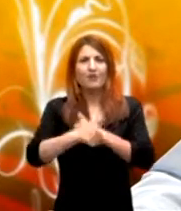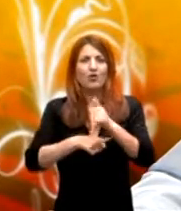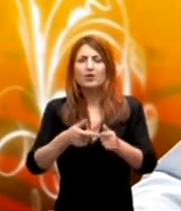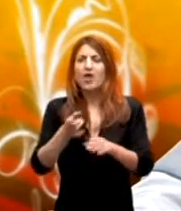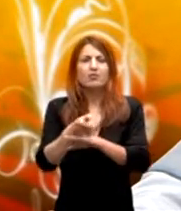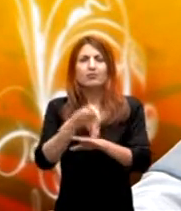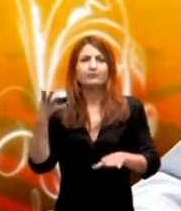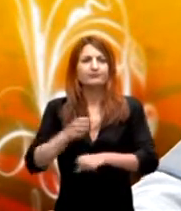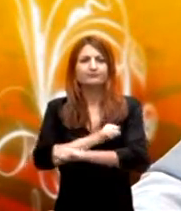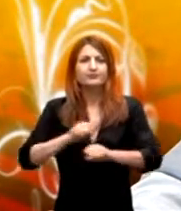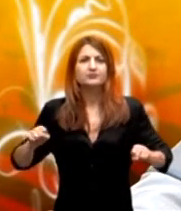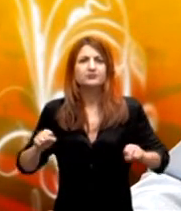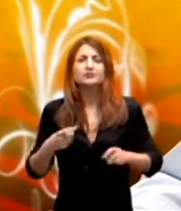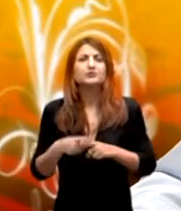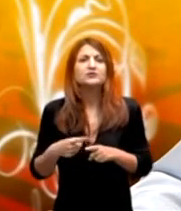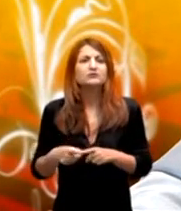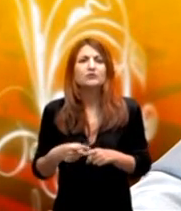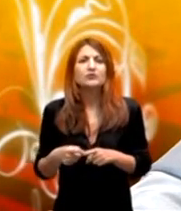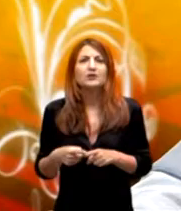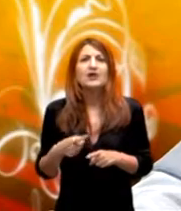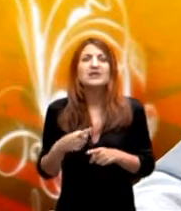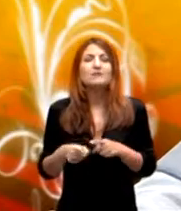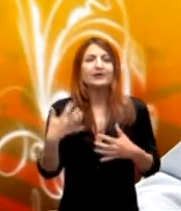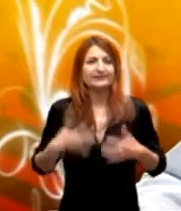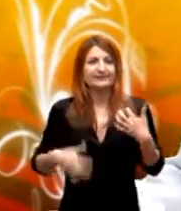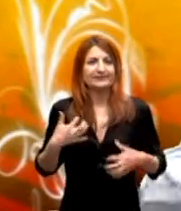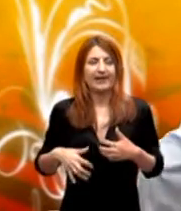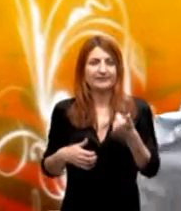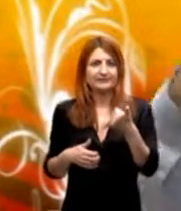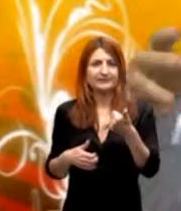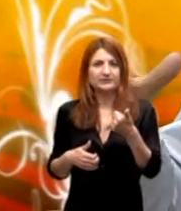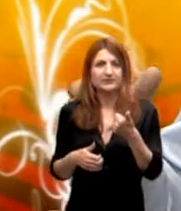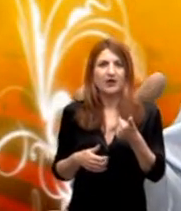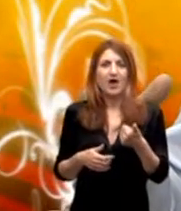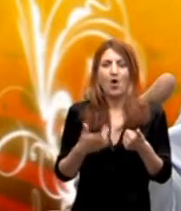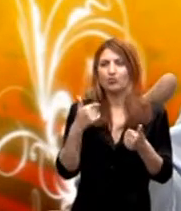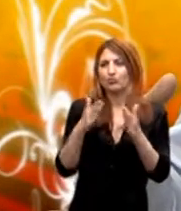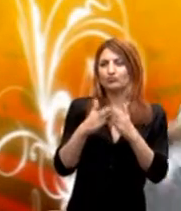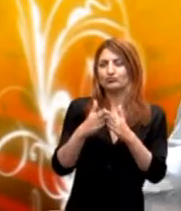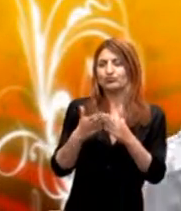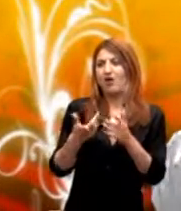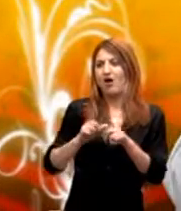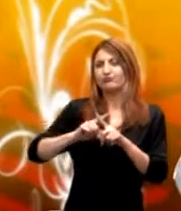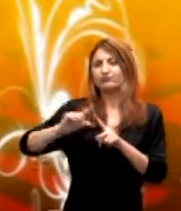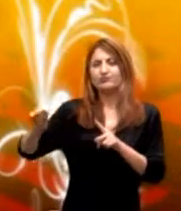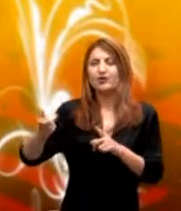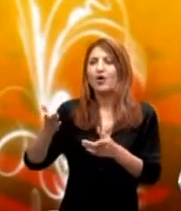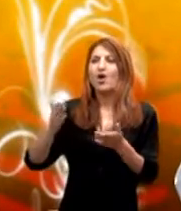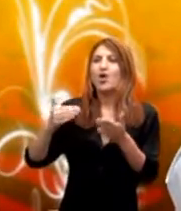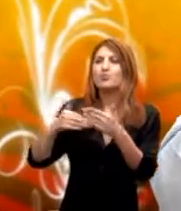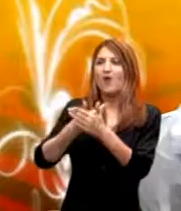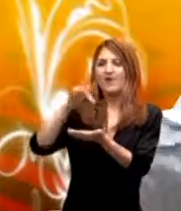naglo debljaju. Zbog čega? Zbog stresa. Odlaze od kuće u novu